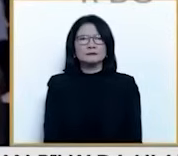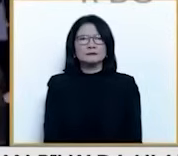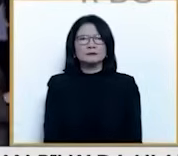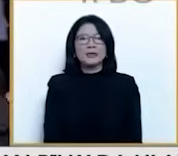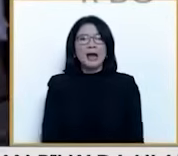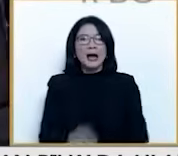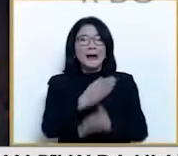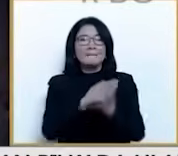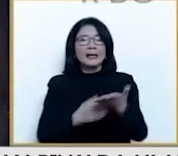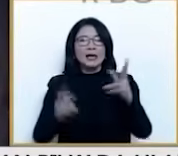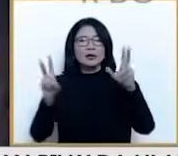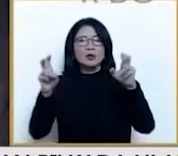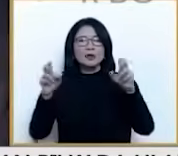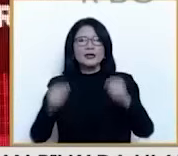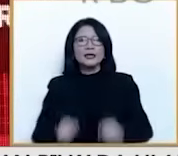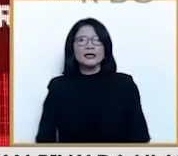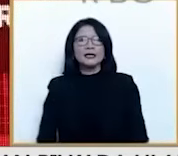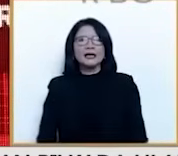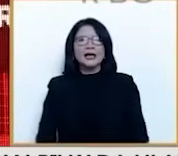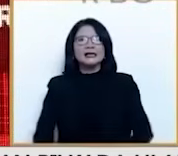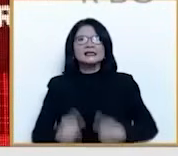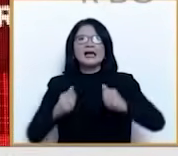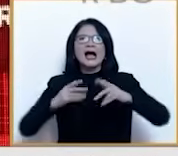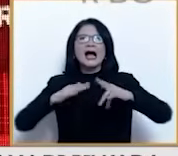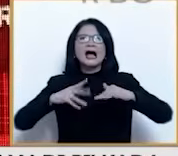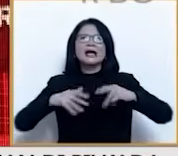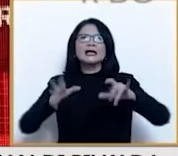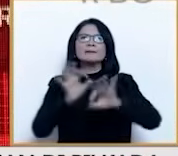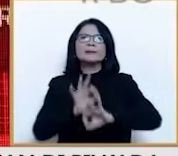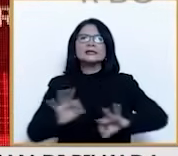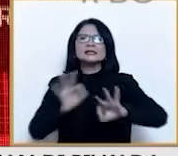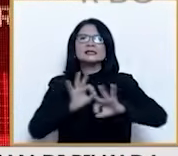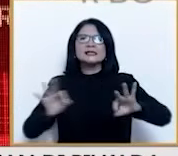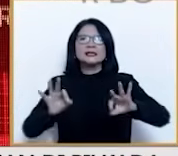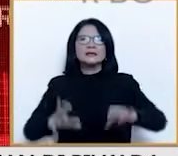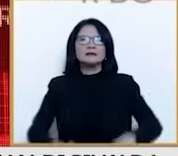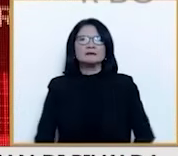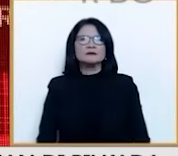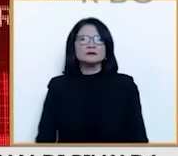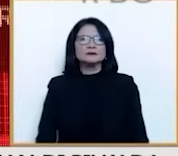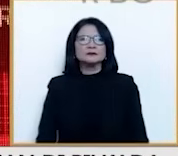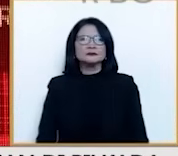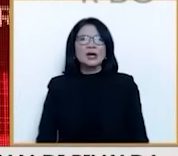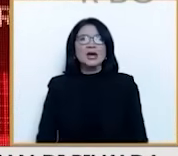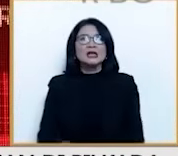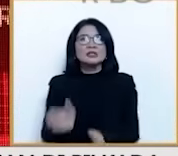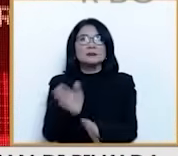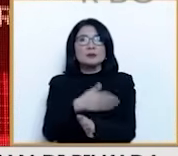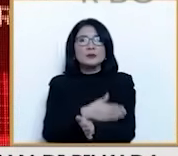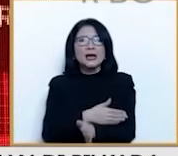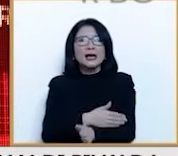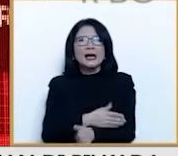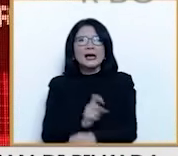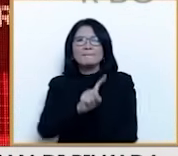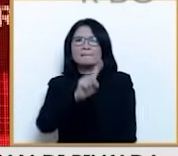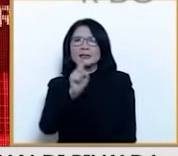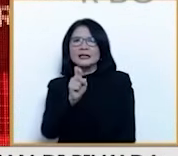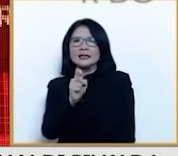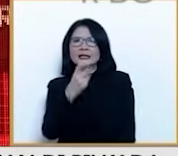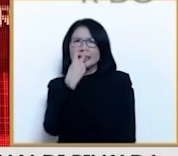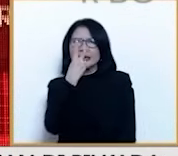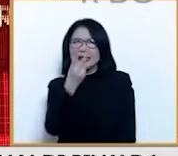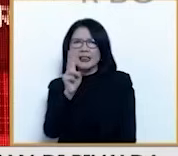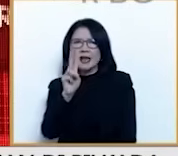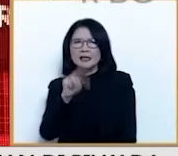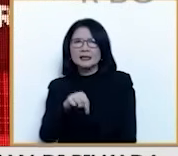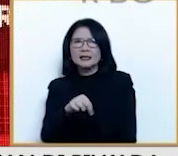Dan subtemanya adalah ketersediaan air bersih. Sebelum kita melakukan pengundian pertanyaan, kita juga akan lihat